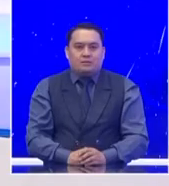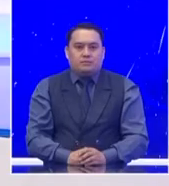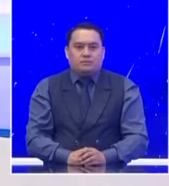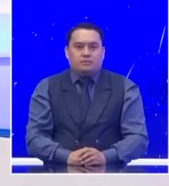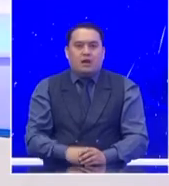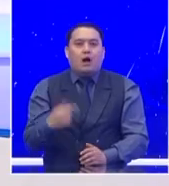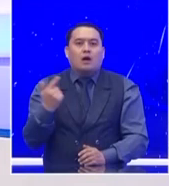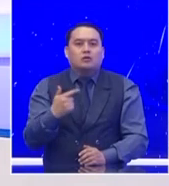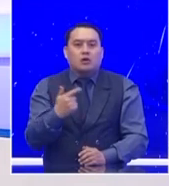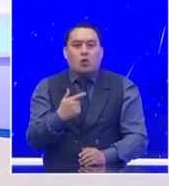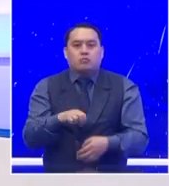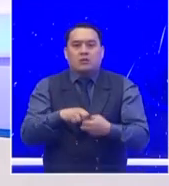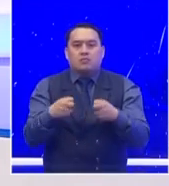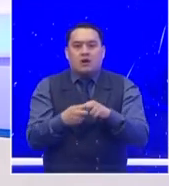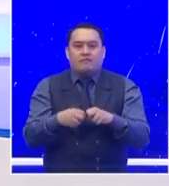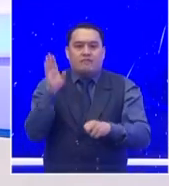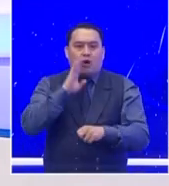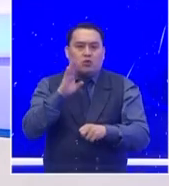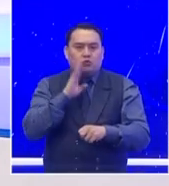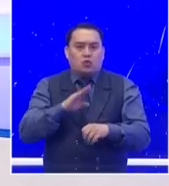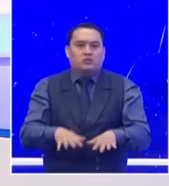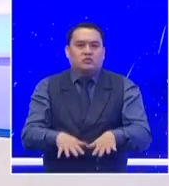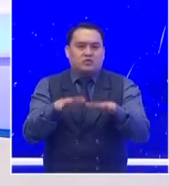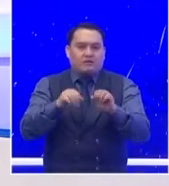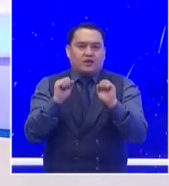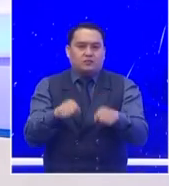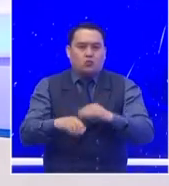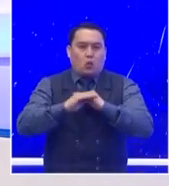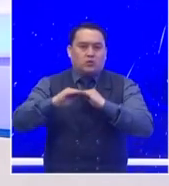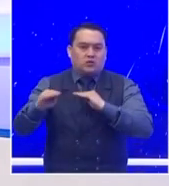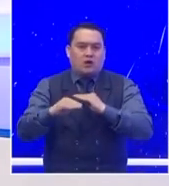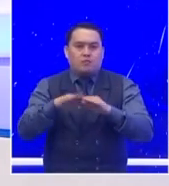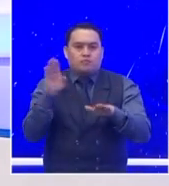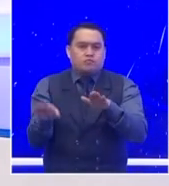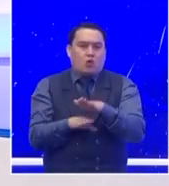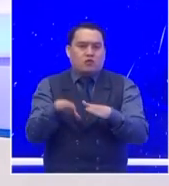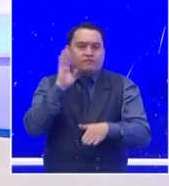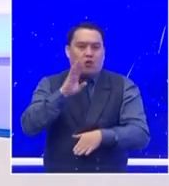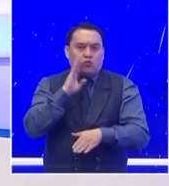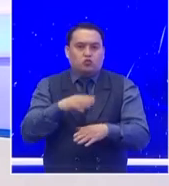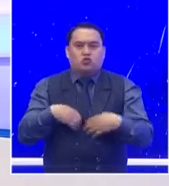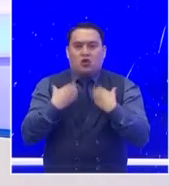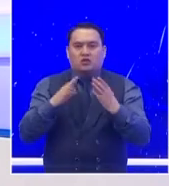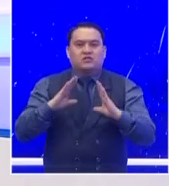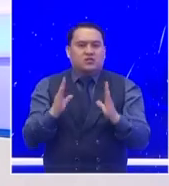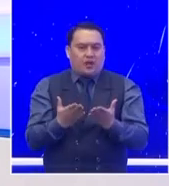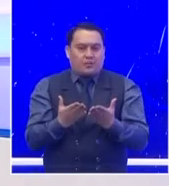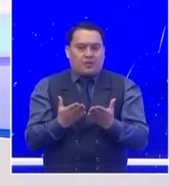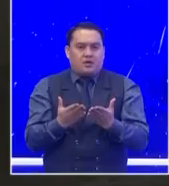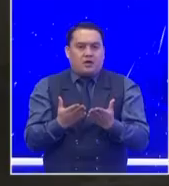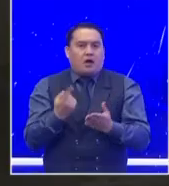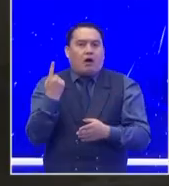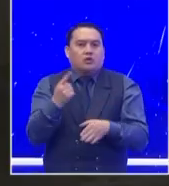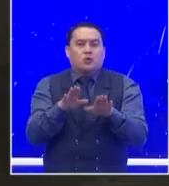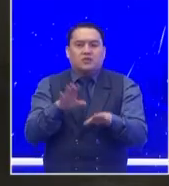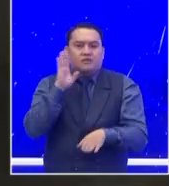В Атырау остро стоит проблема оводнения пастбищ и сельхозугодий. Подземные водоисточники находятся в плачевном состоянии. Единственный